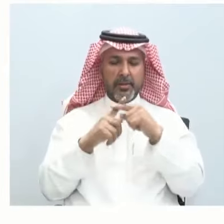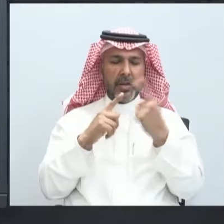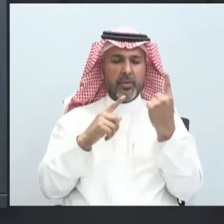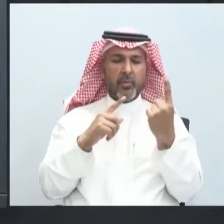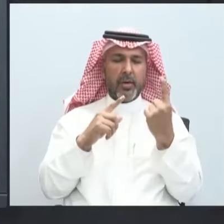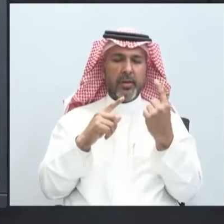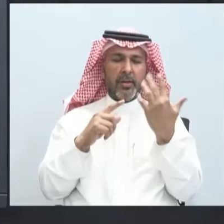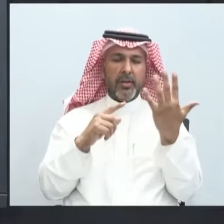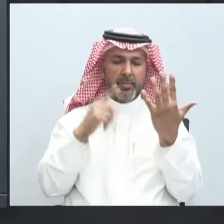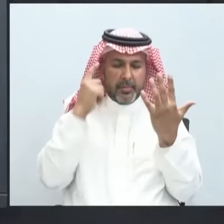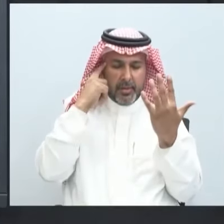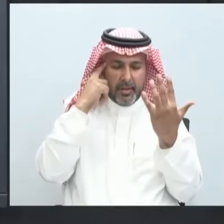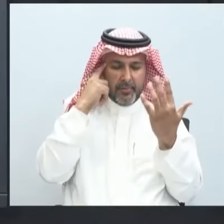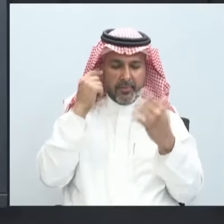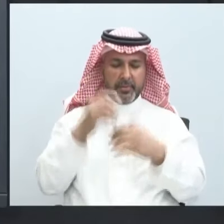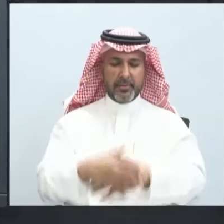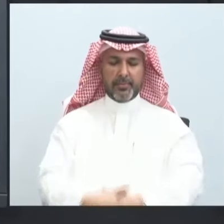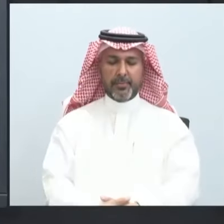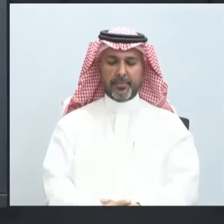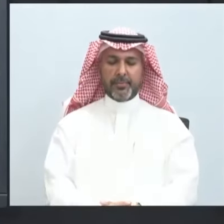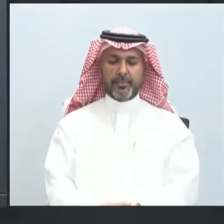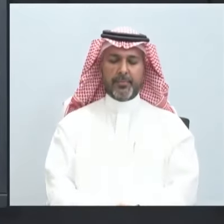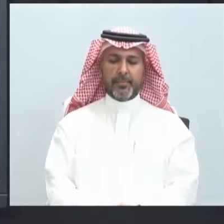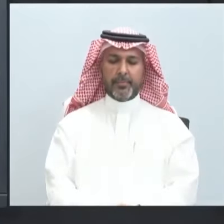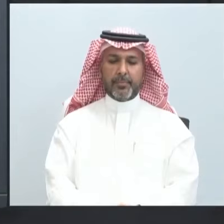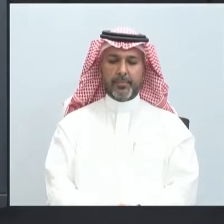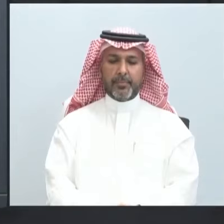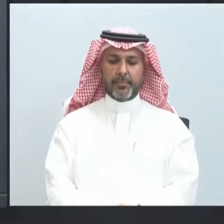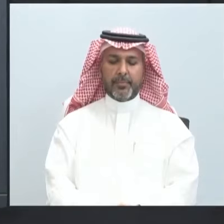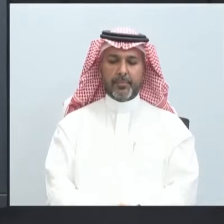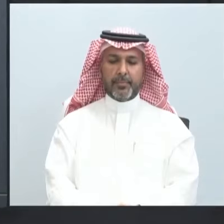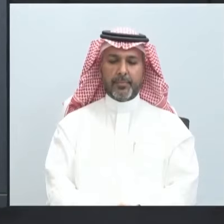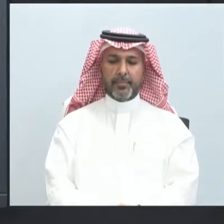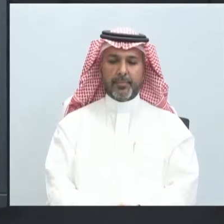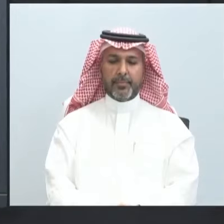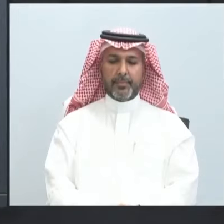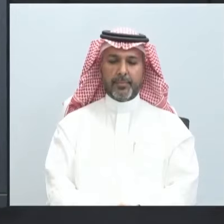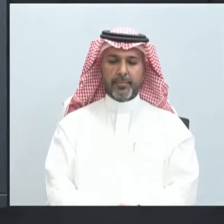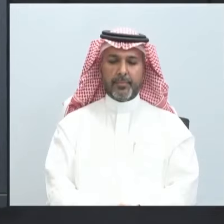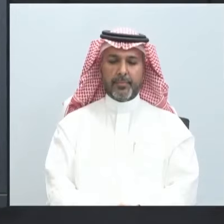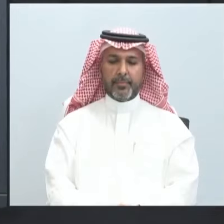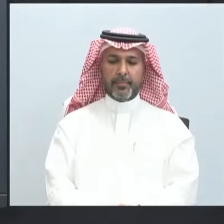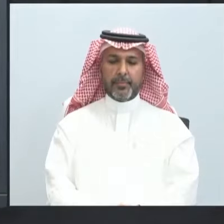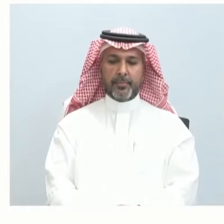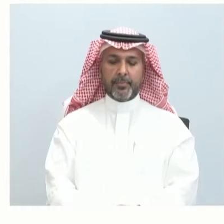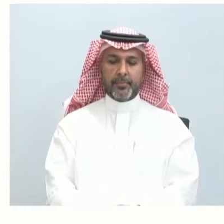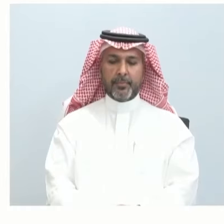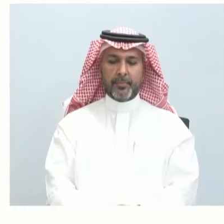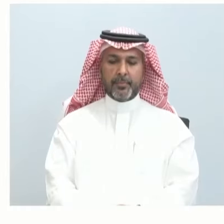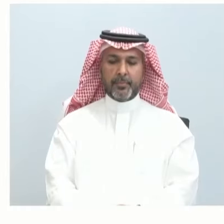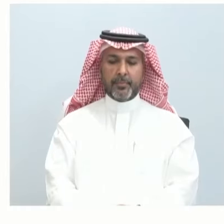عمليات في الاقواس ثم يليها ما هو خارج القوس نلاحظ بداخل القوس لدينا هنا هاء مع